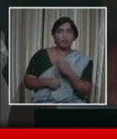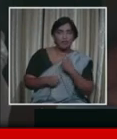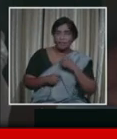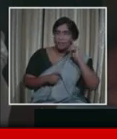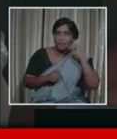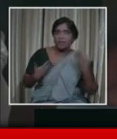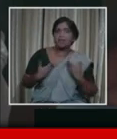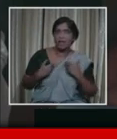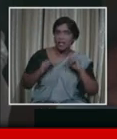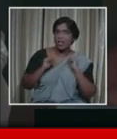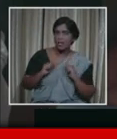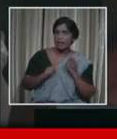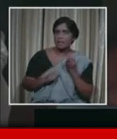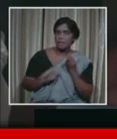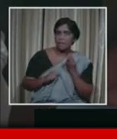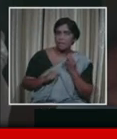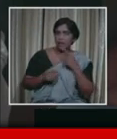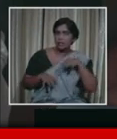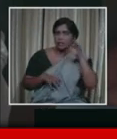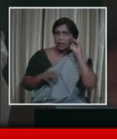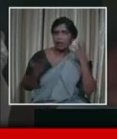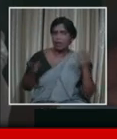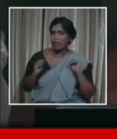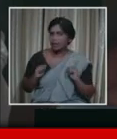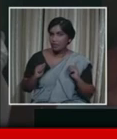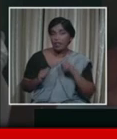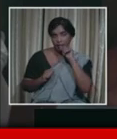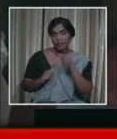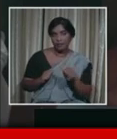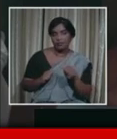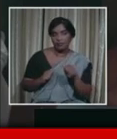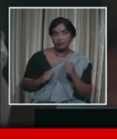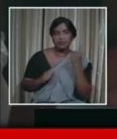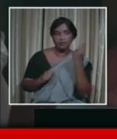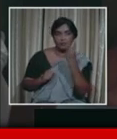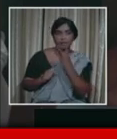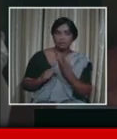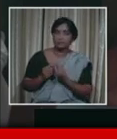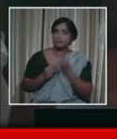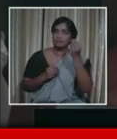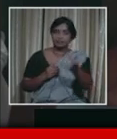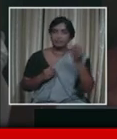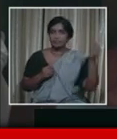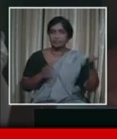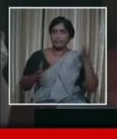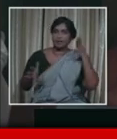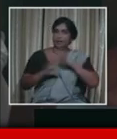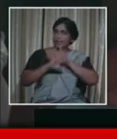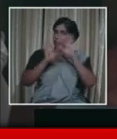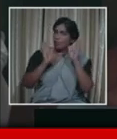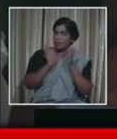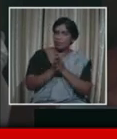tebe, aime art ke kia wagat tenat te kini kapili bandu. Eka tamai atta, kipat ini kota meka terdila. Mereka sempurna,